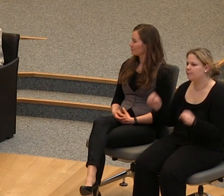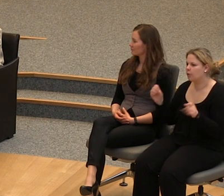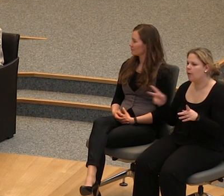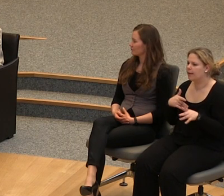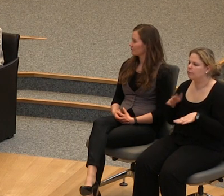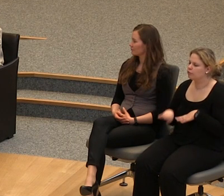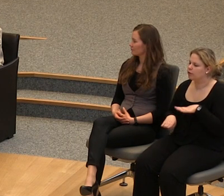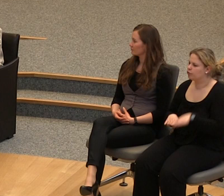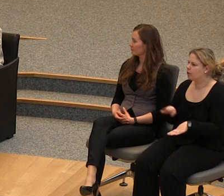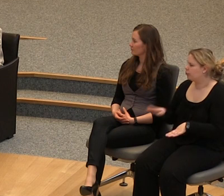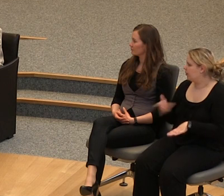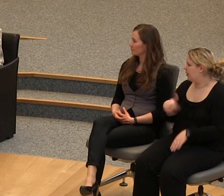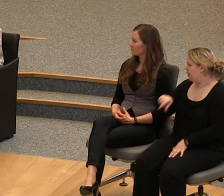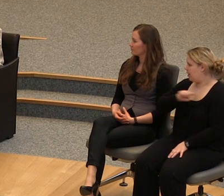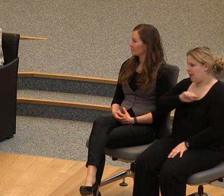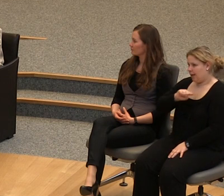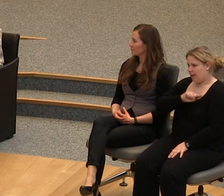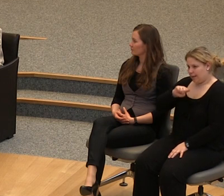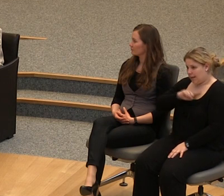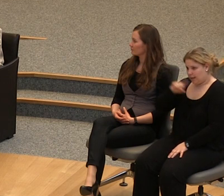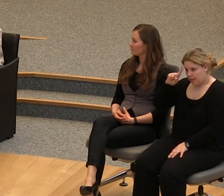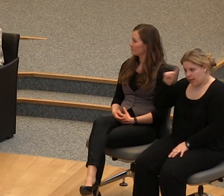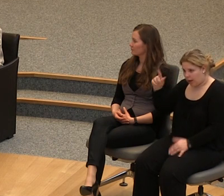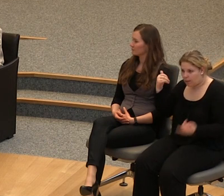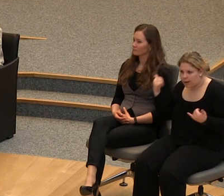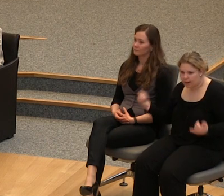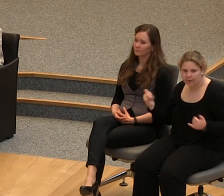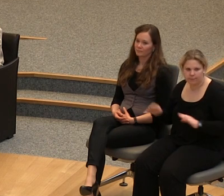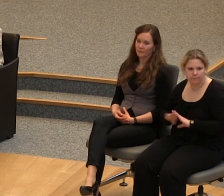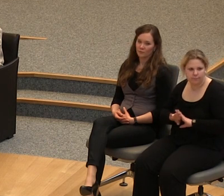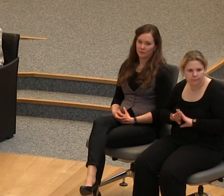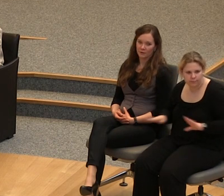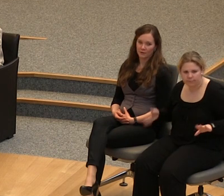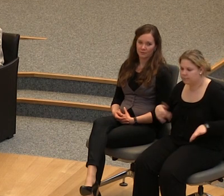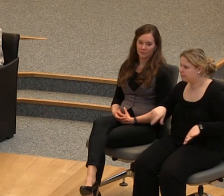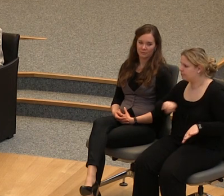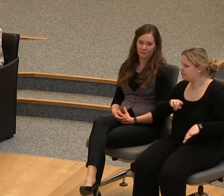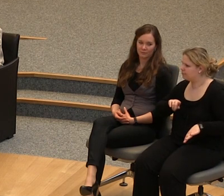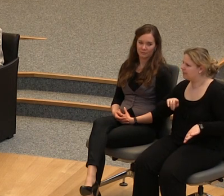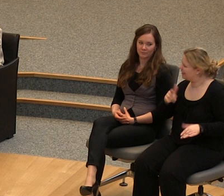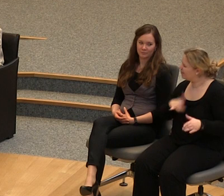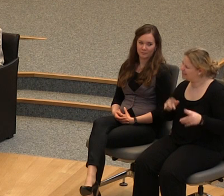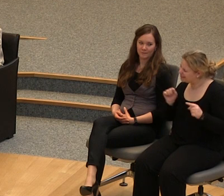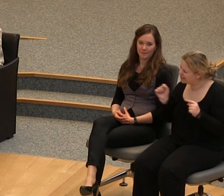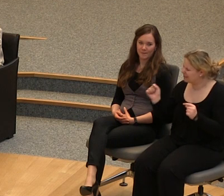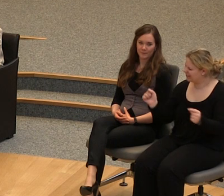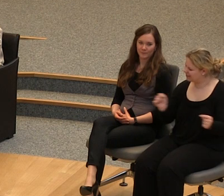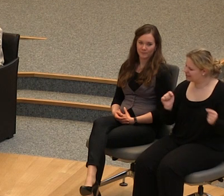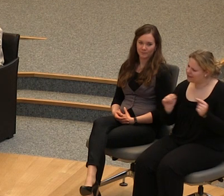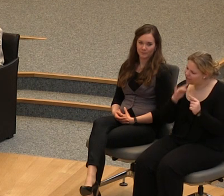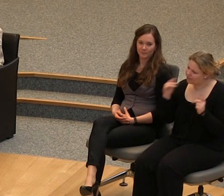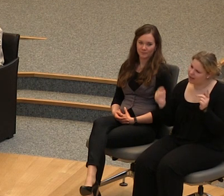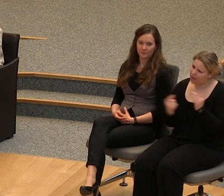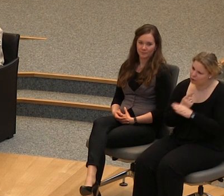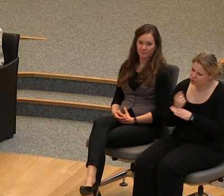dem anderen. Ich denke, wir binden es jetzt hier ab. Wir haben intensiv diskutiert, mehrere Stunden